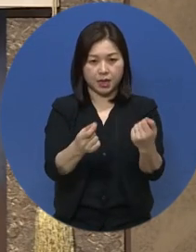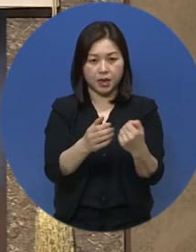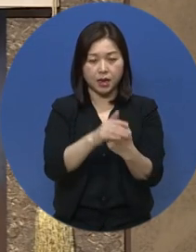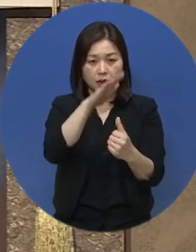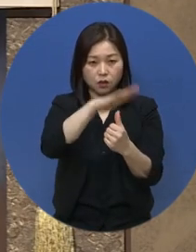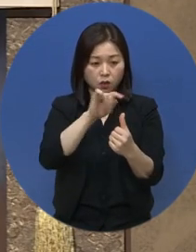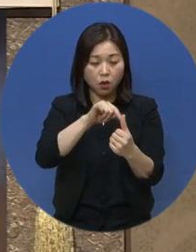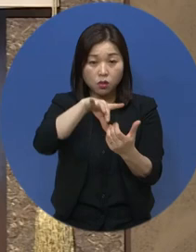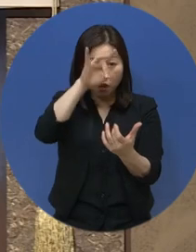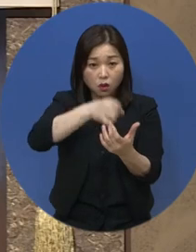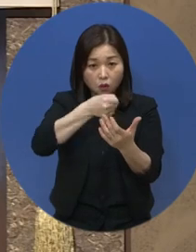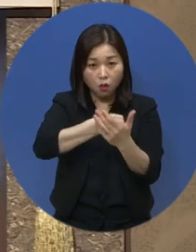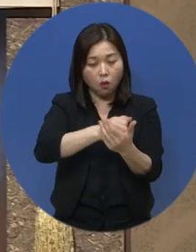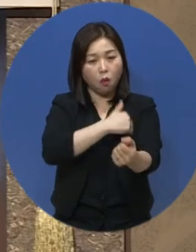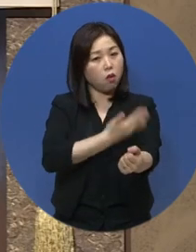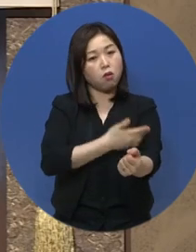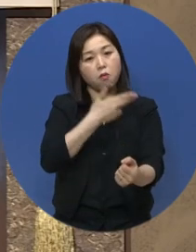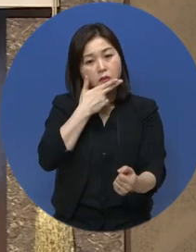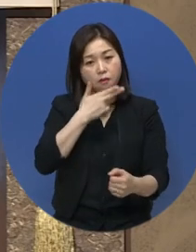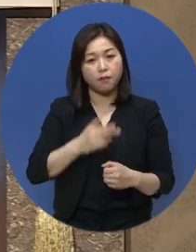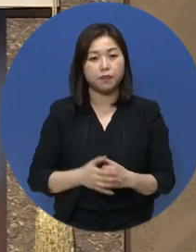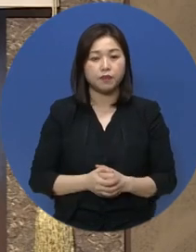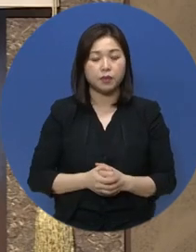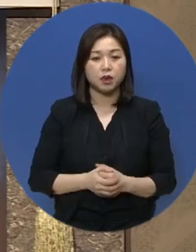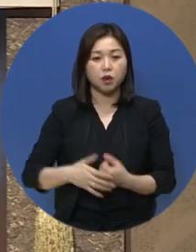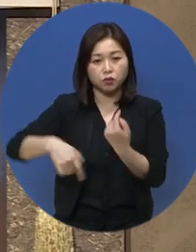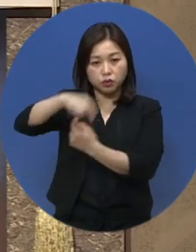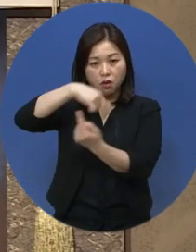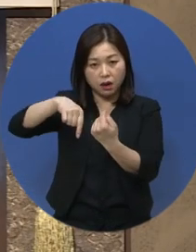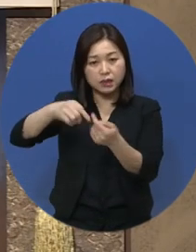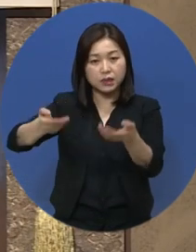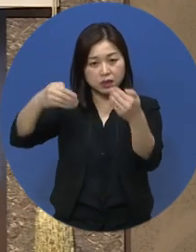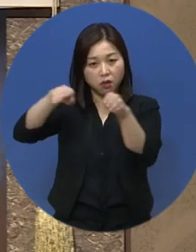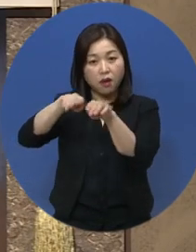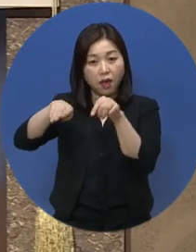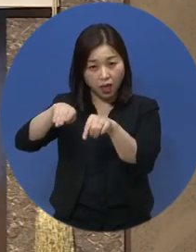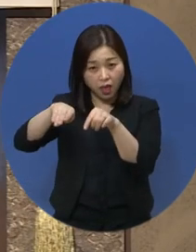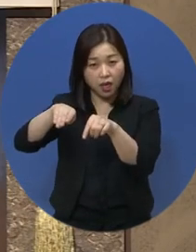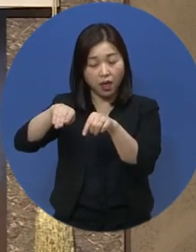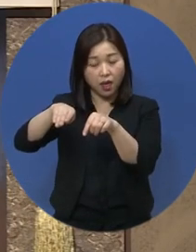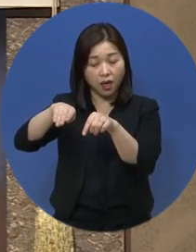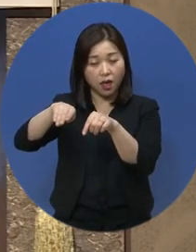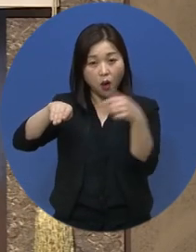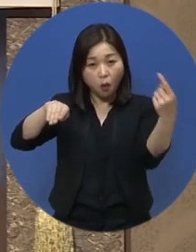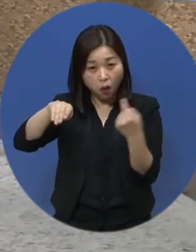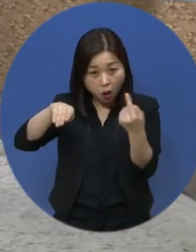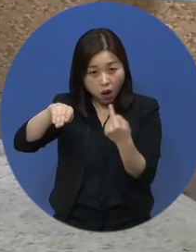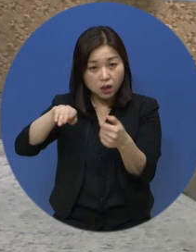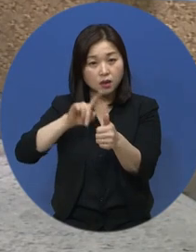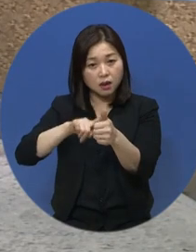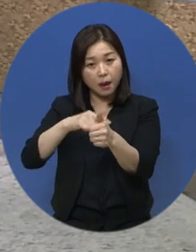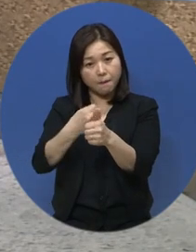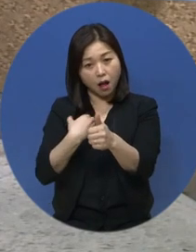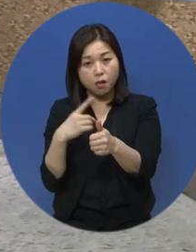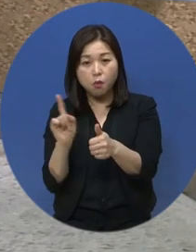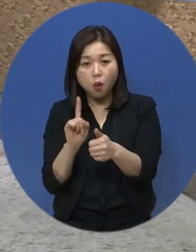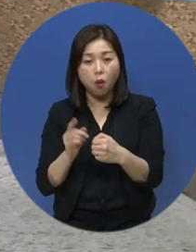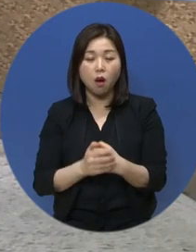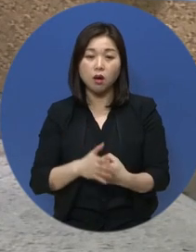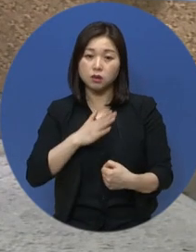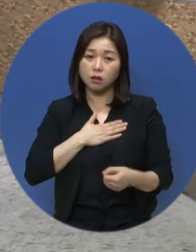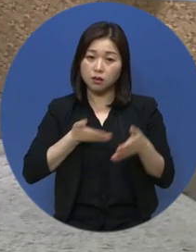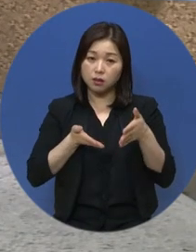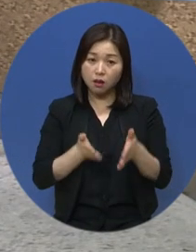없어요. 그래서 저희가 운영하던 시설의 한 아이가 이런 얘기를 했던 게 기억이 나요. 네. 왜